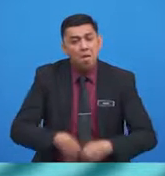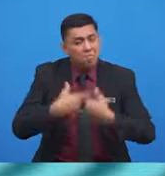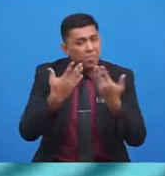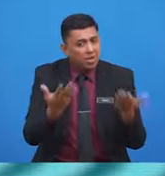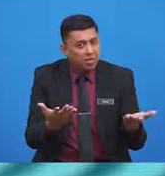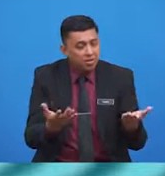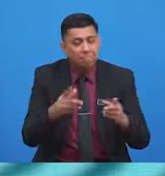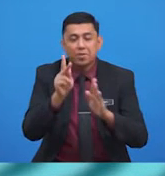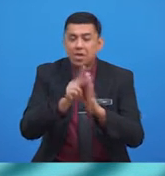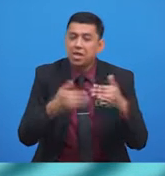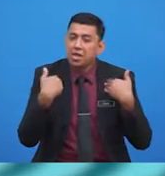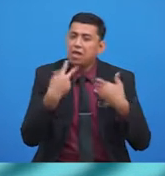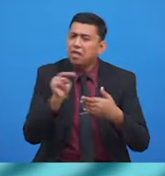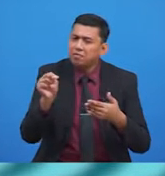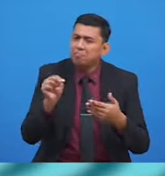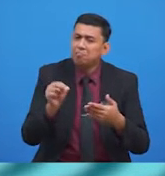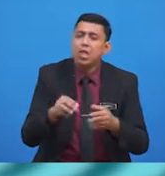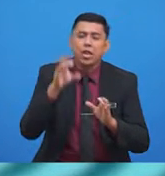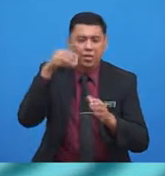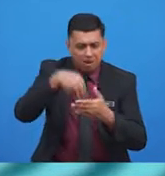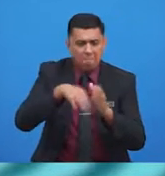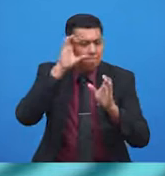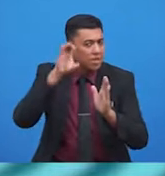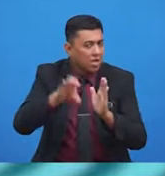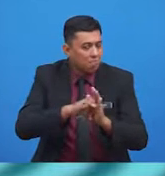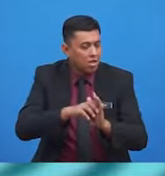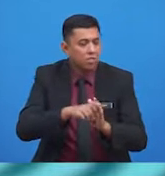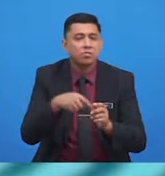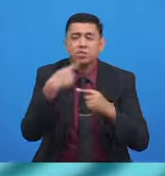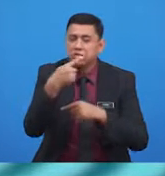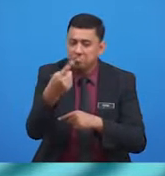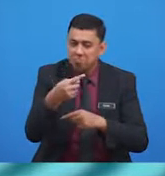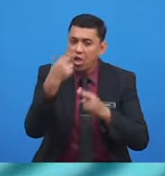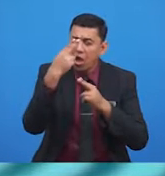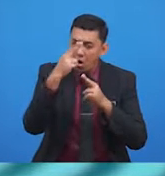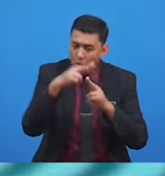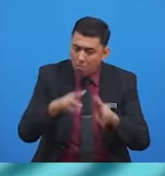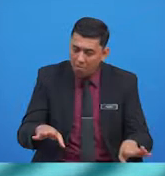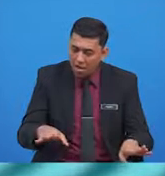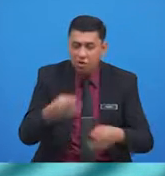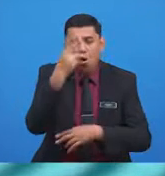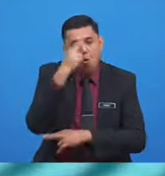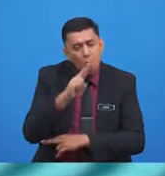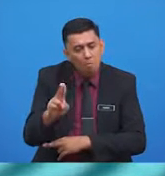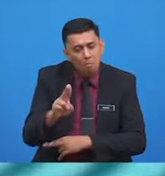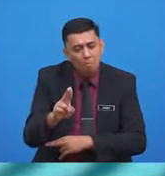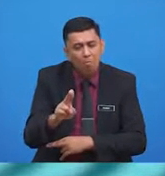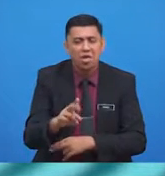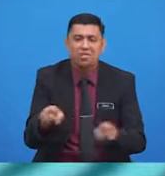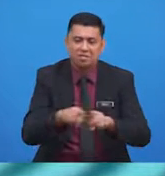Bagaimanakah situasi dalam gambar-gambar tersebut? Harmoni kan? Hormat menghormati jiran